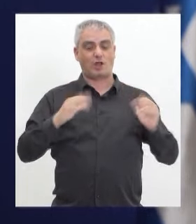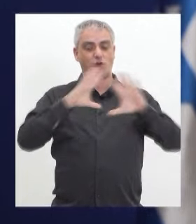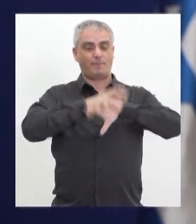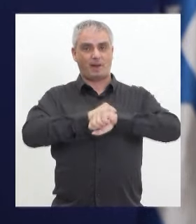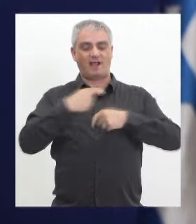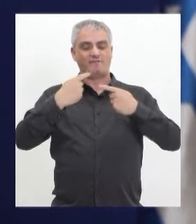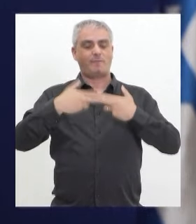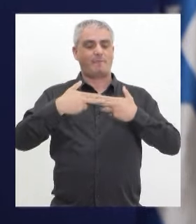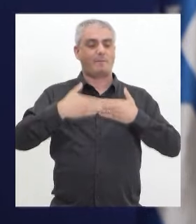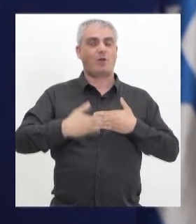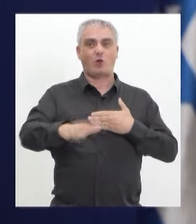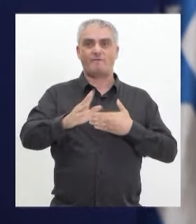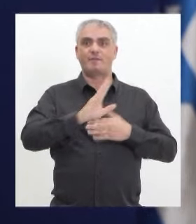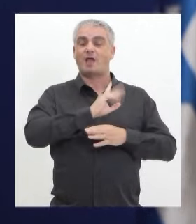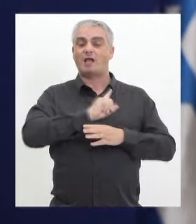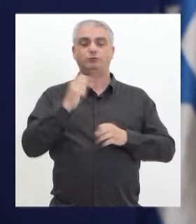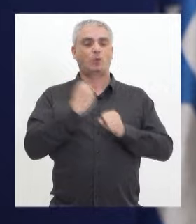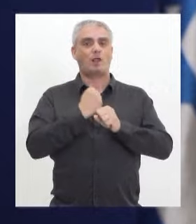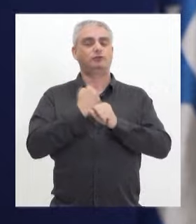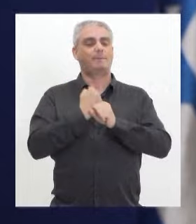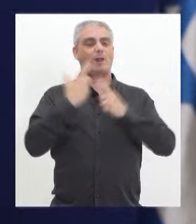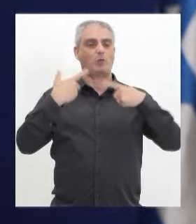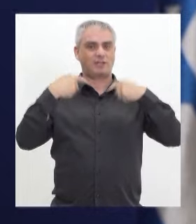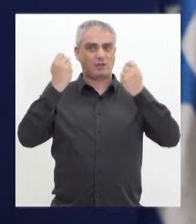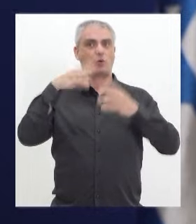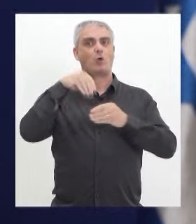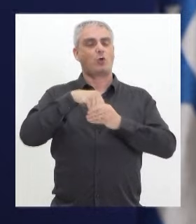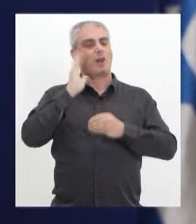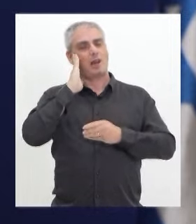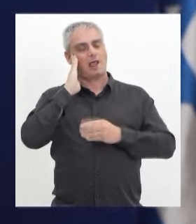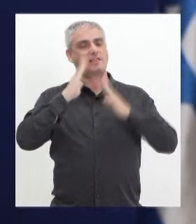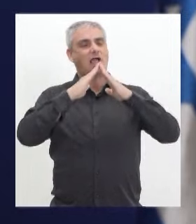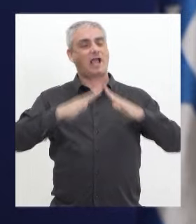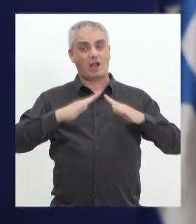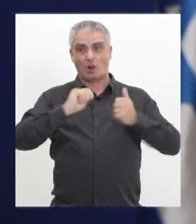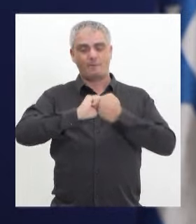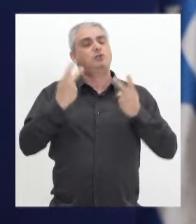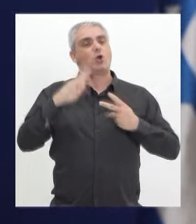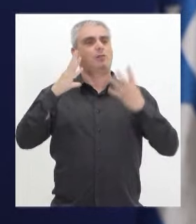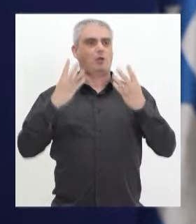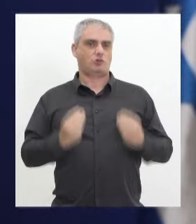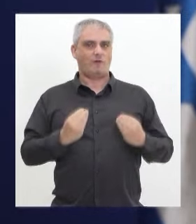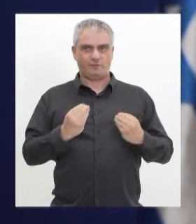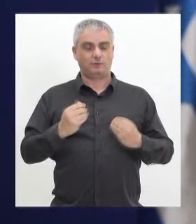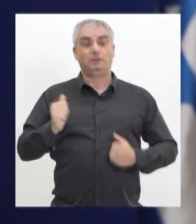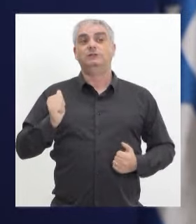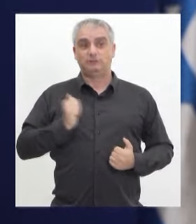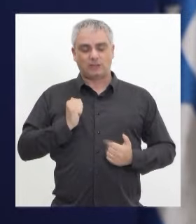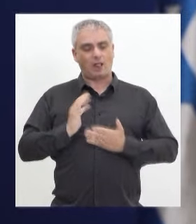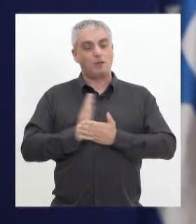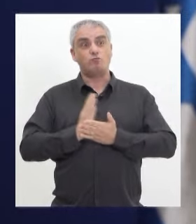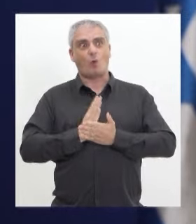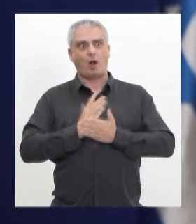ובימים הקרובים אין לקיים פעילות חינוך לרבות לינה בחנינים וטיולים צהל במוכנות